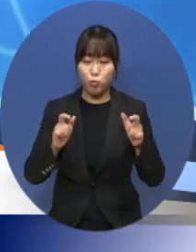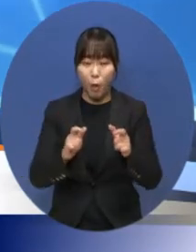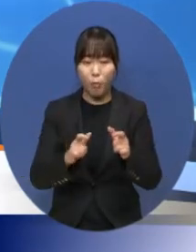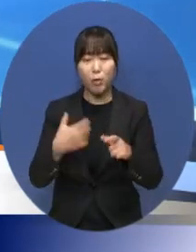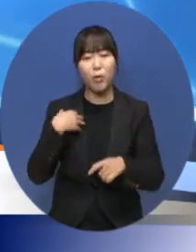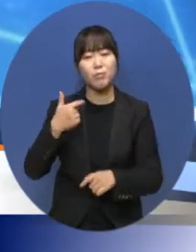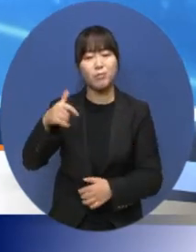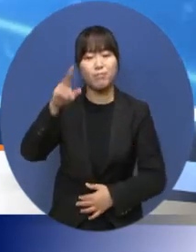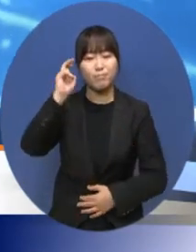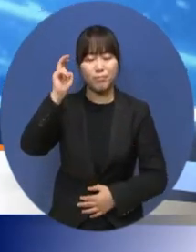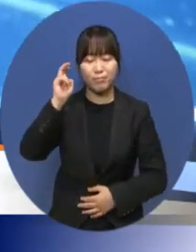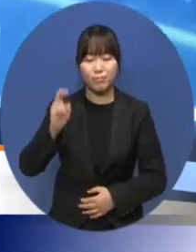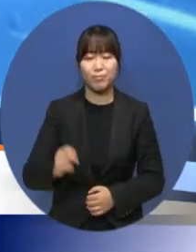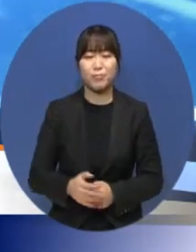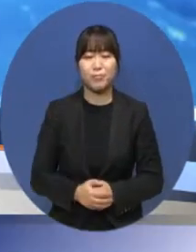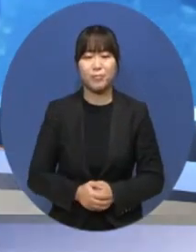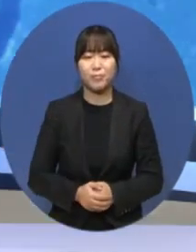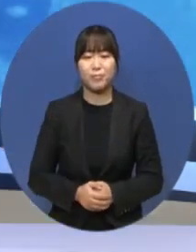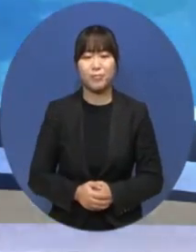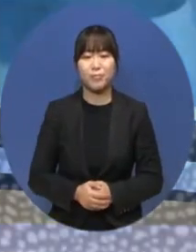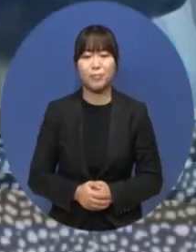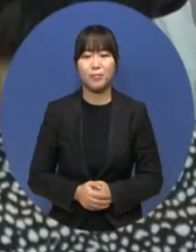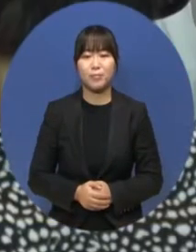기대되는데요. 김민재 기자입니다.